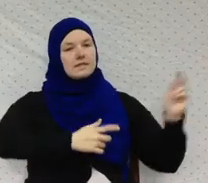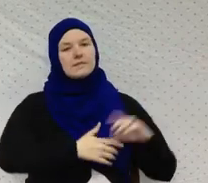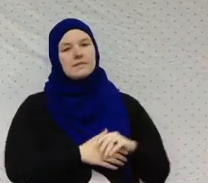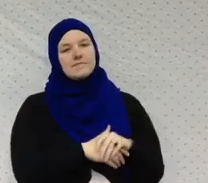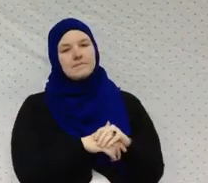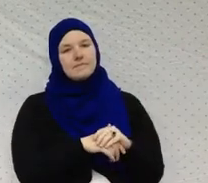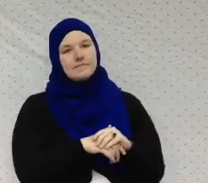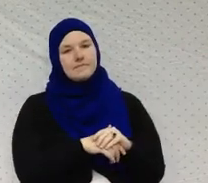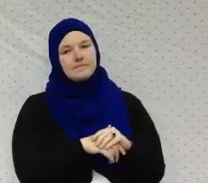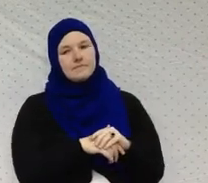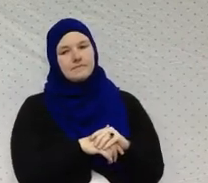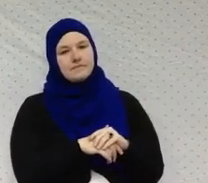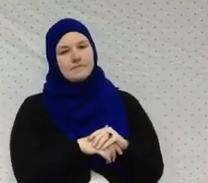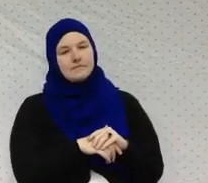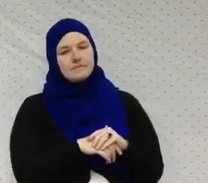اللَّهَ ذِكْرًا